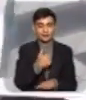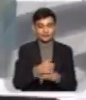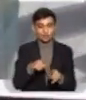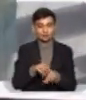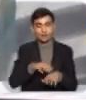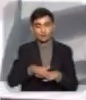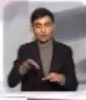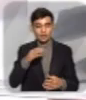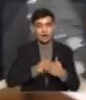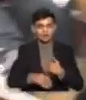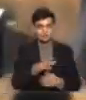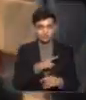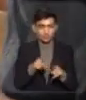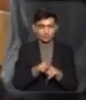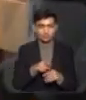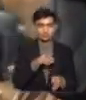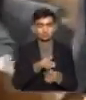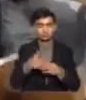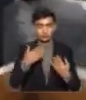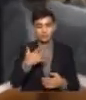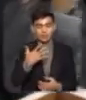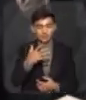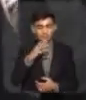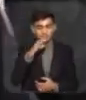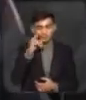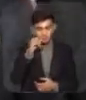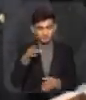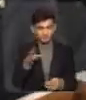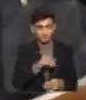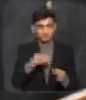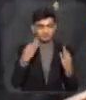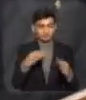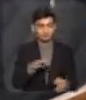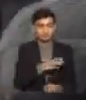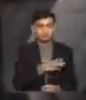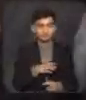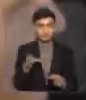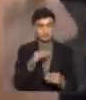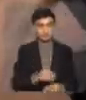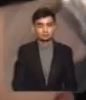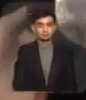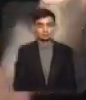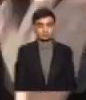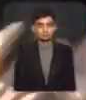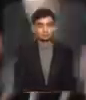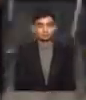күткен қуанышы көп ұзамай орындалып, 5 жігіт сот залынан бостандыққа шықты.